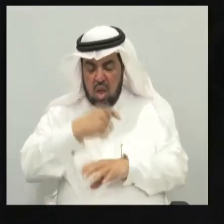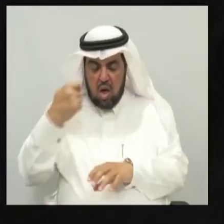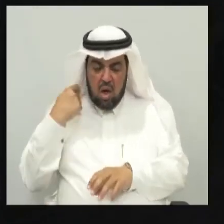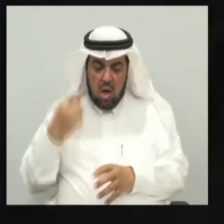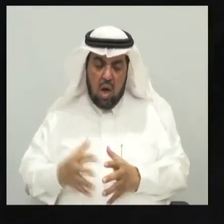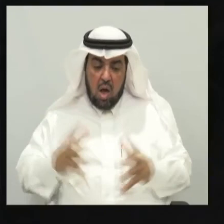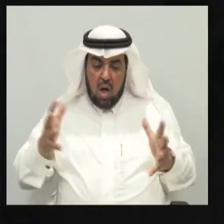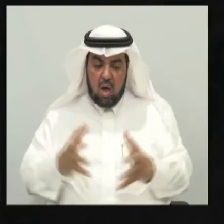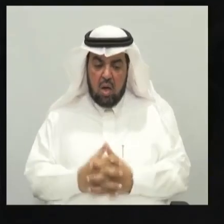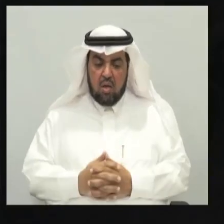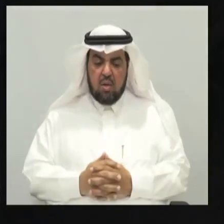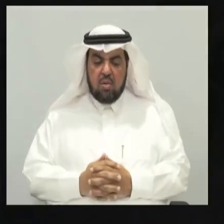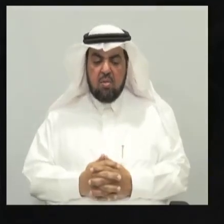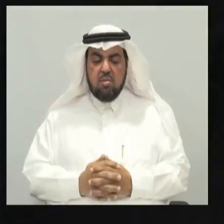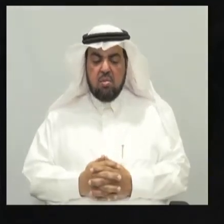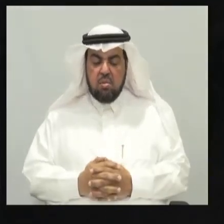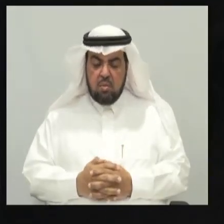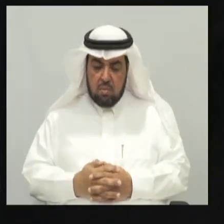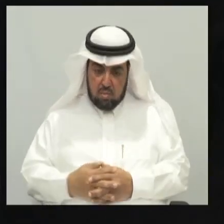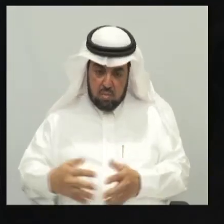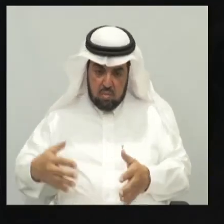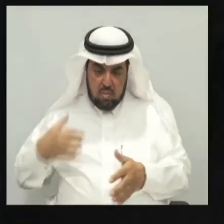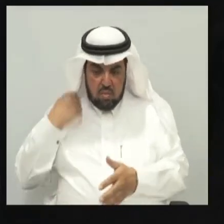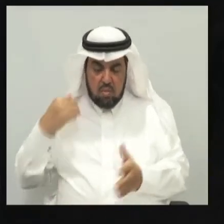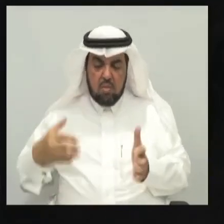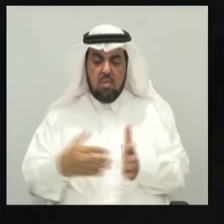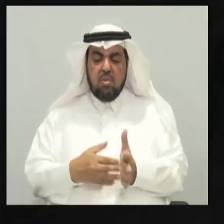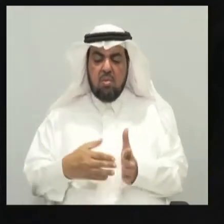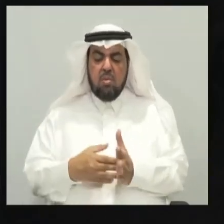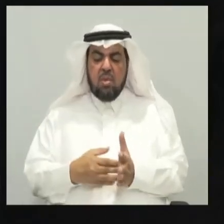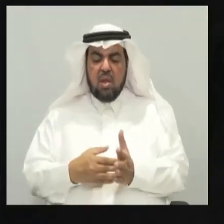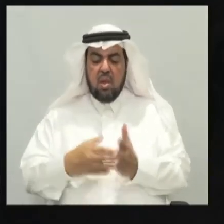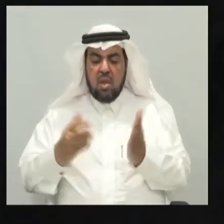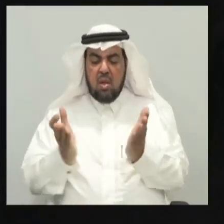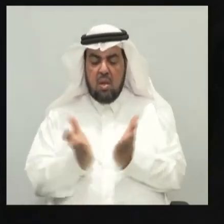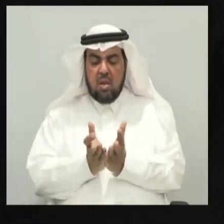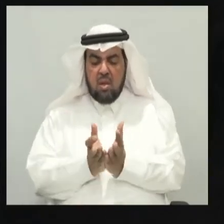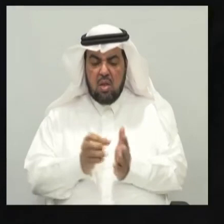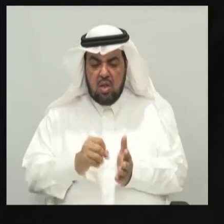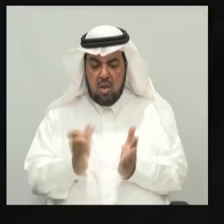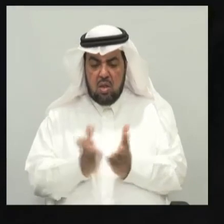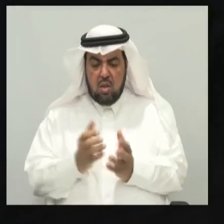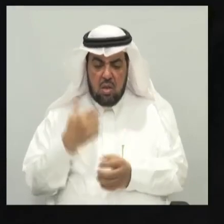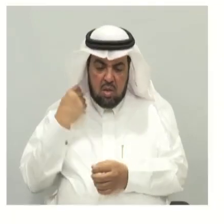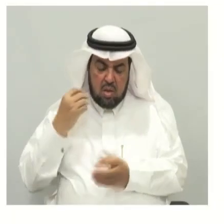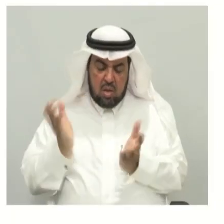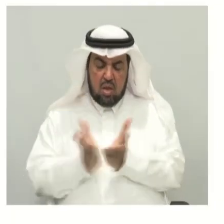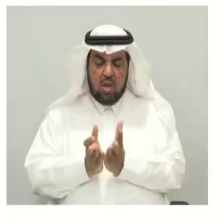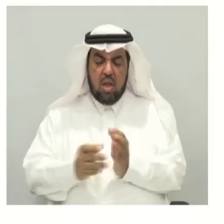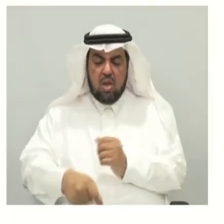ماذا؟ عالية جدا. وبذلك قد نكون أعزائي الطلاب قد أنهينا هذا الجزء من ماذا؟ هذا